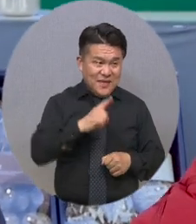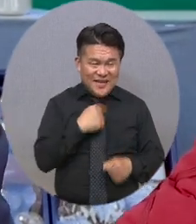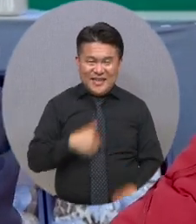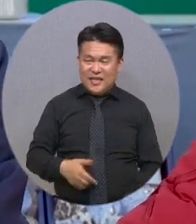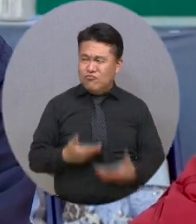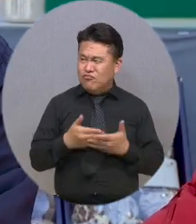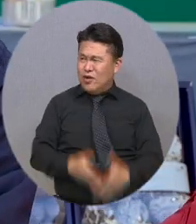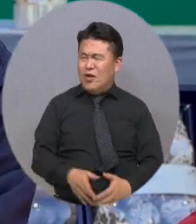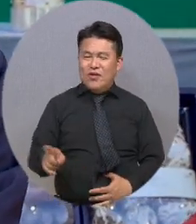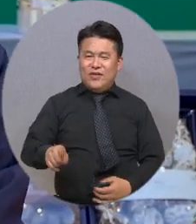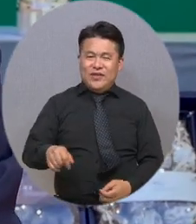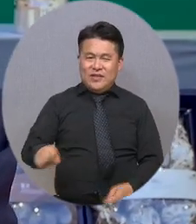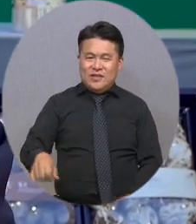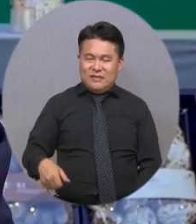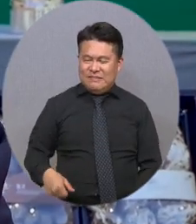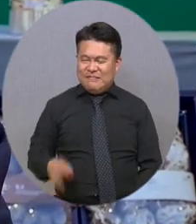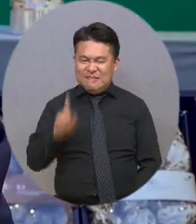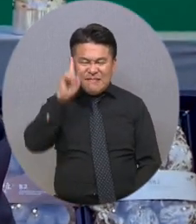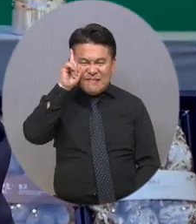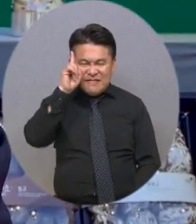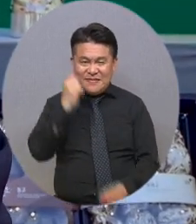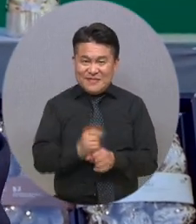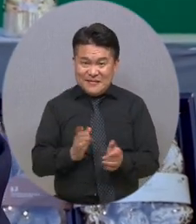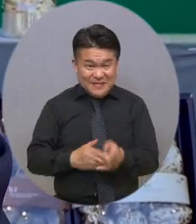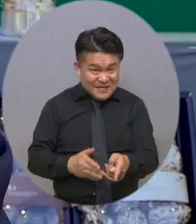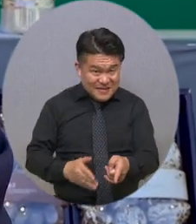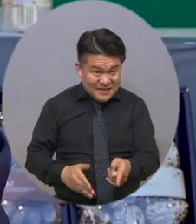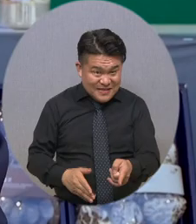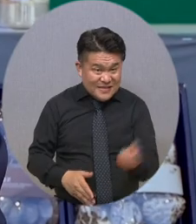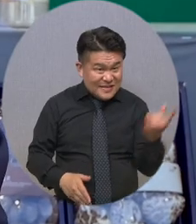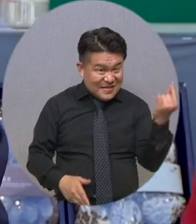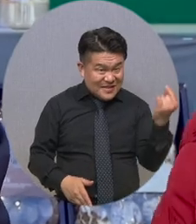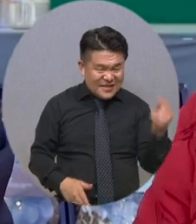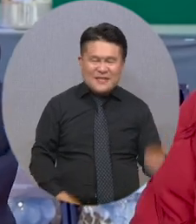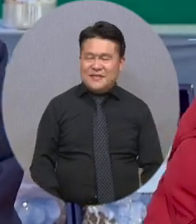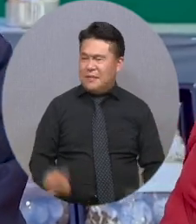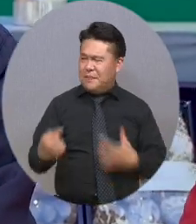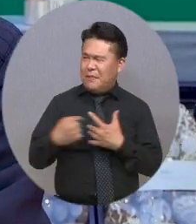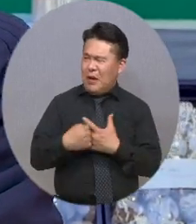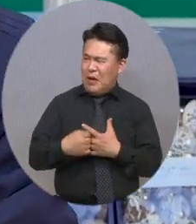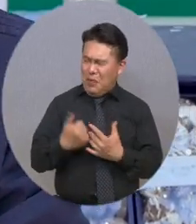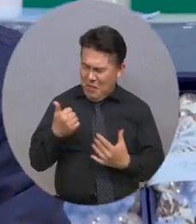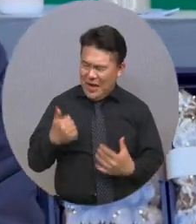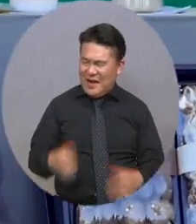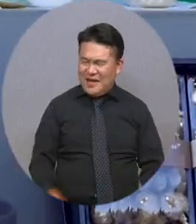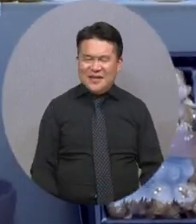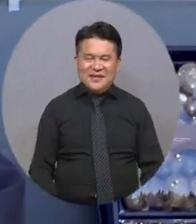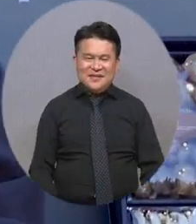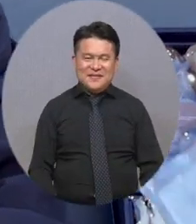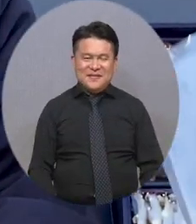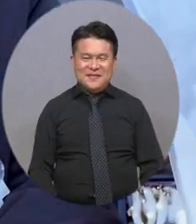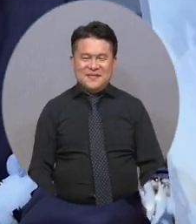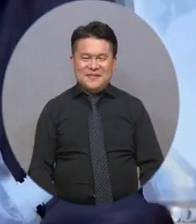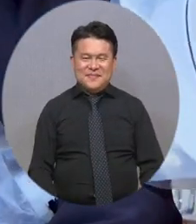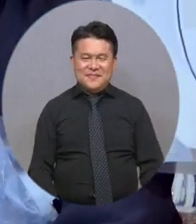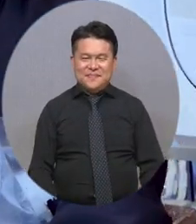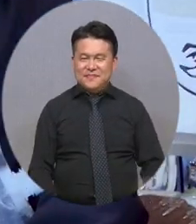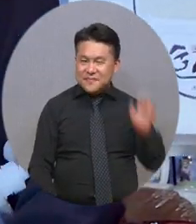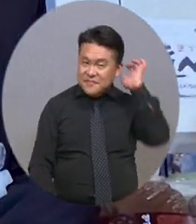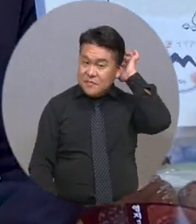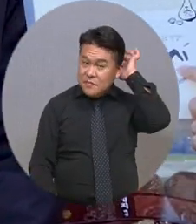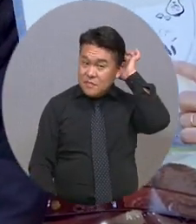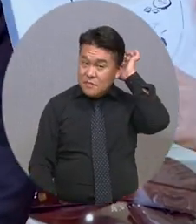이거 이거 짜증나서 이거 개발해 버렸네. 어떻게 했디야. 그렇죠. 대단하십니다. 와. 이걸 개발해 버렸어. 그러면